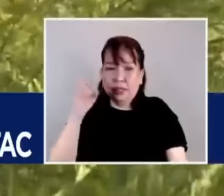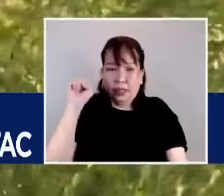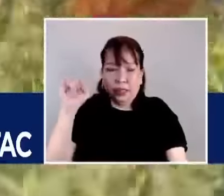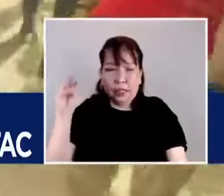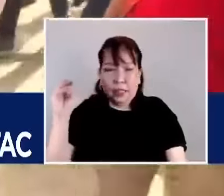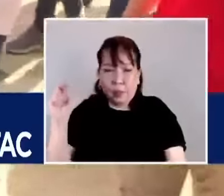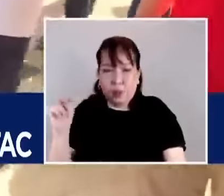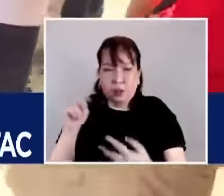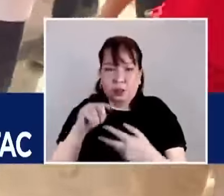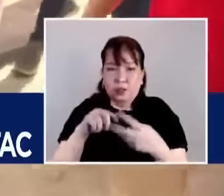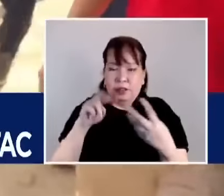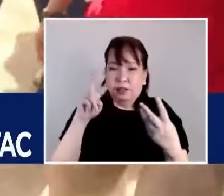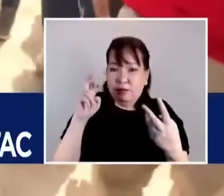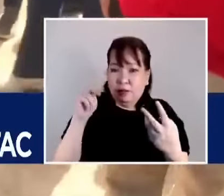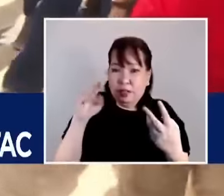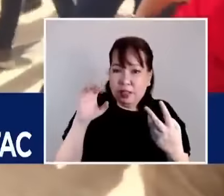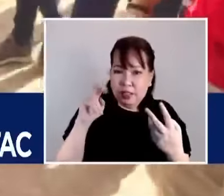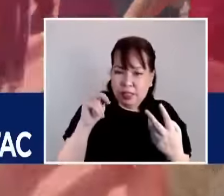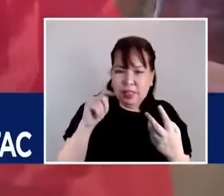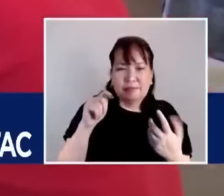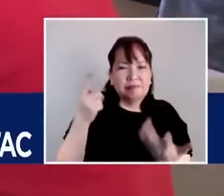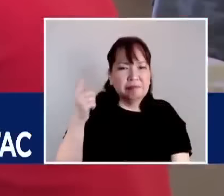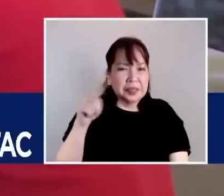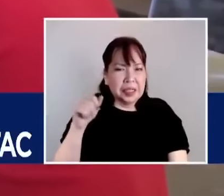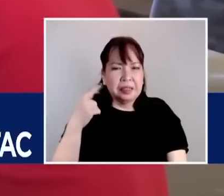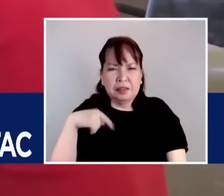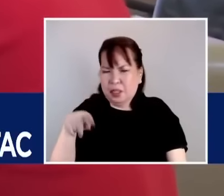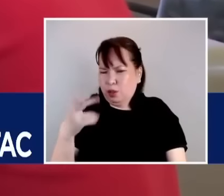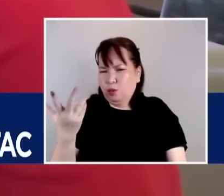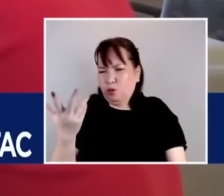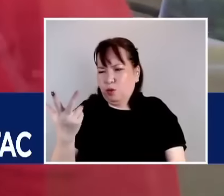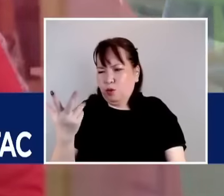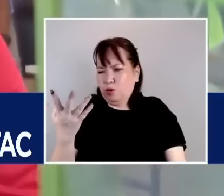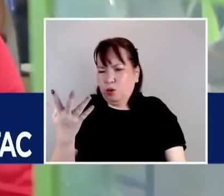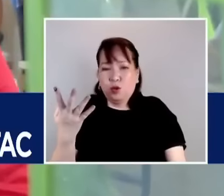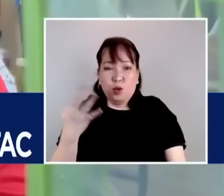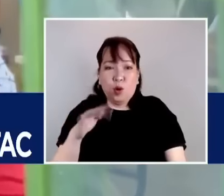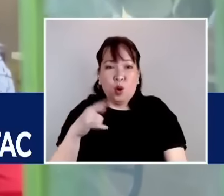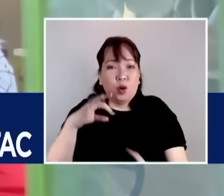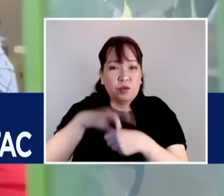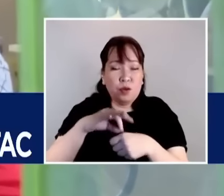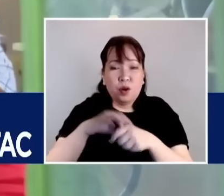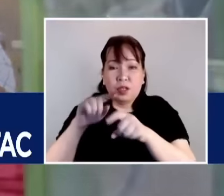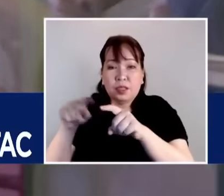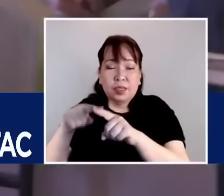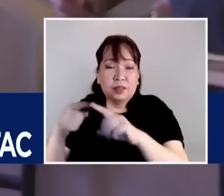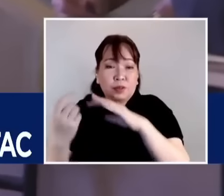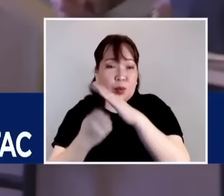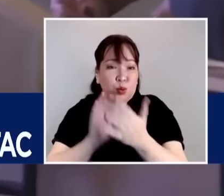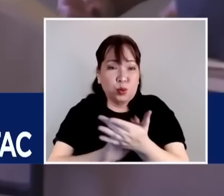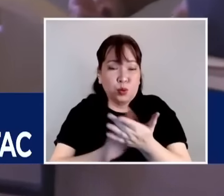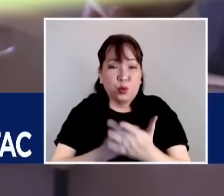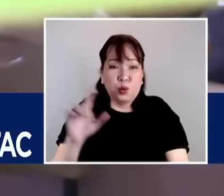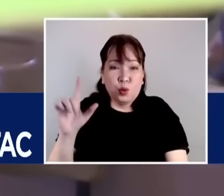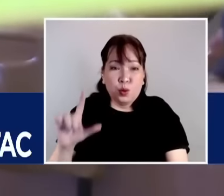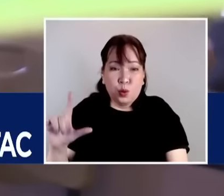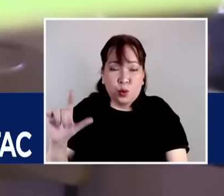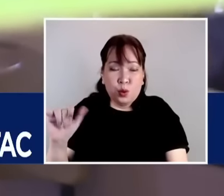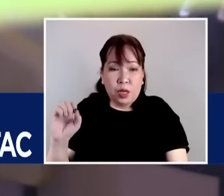Sandro at asawang si Attorney Liza Araneta na bumoto sa Calayab Elementary School sa Lawag City. Si